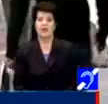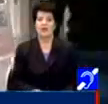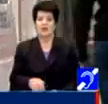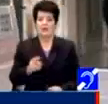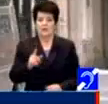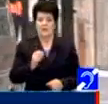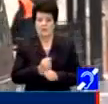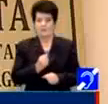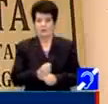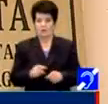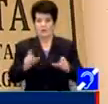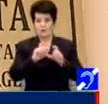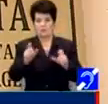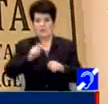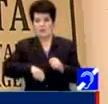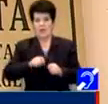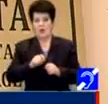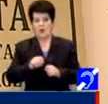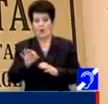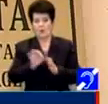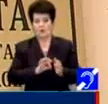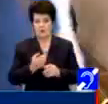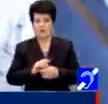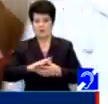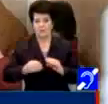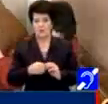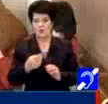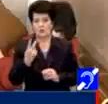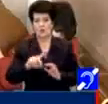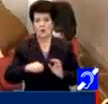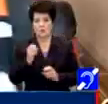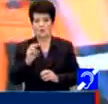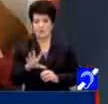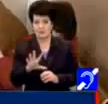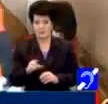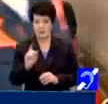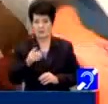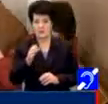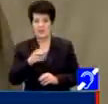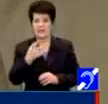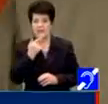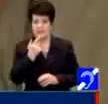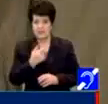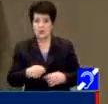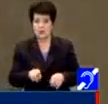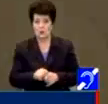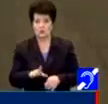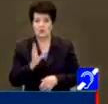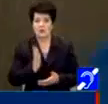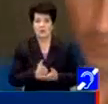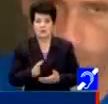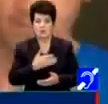Inițial, testul făcut la Institutul de Urgență arăta un rezultat de 2,15 promile de alcool în sânge. Totuși, acesta nu era